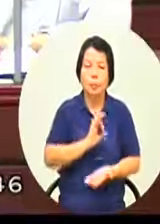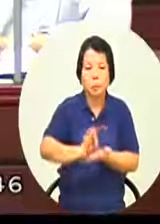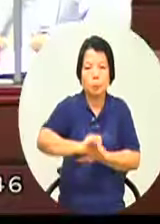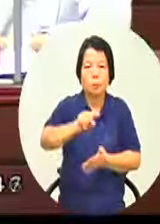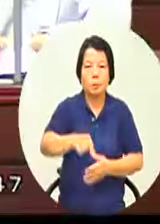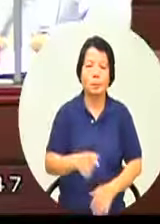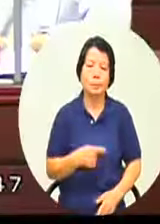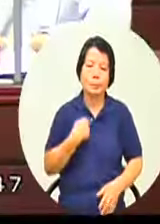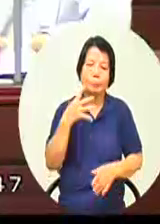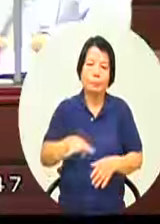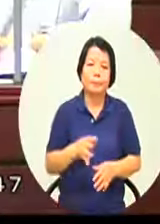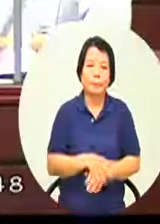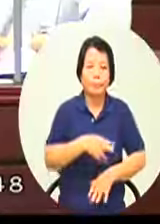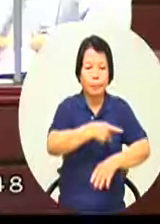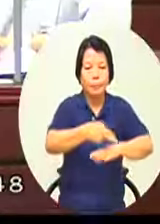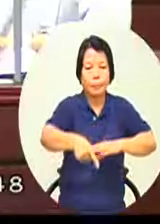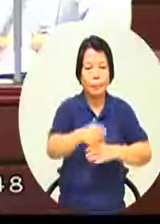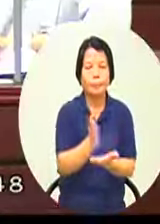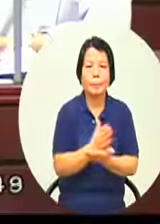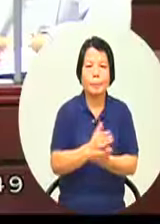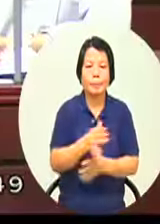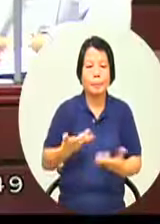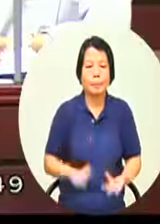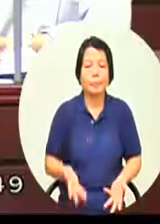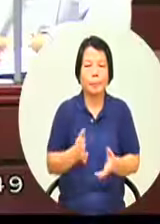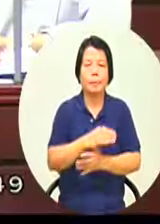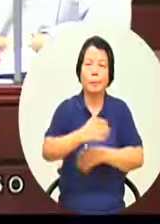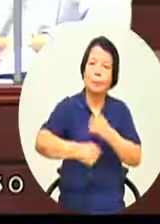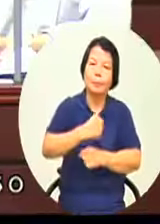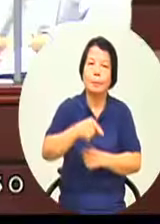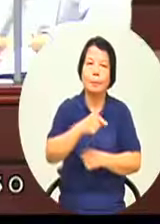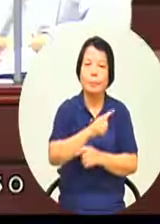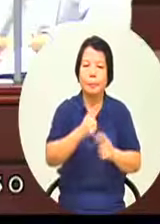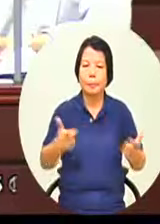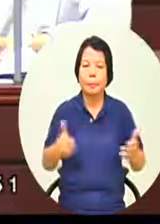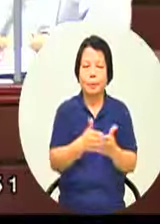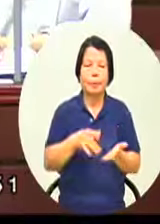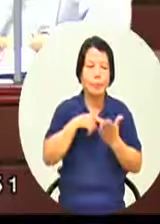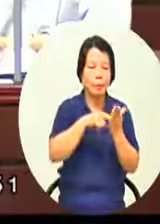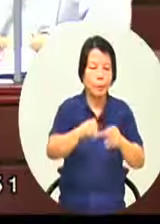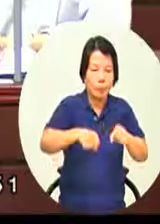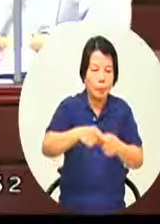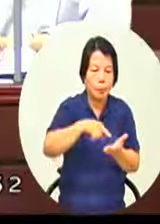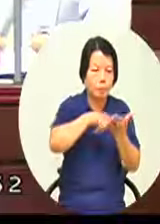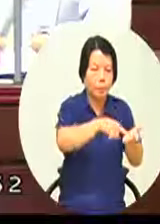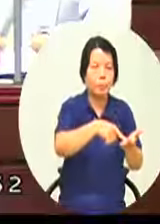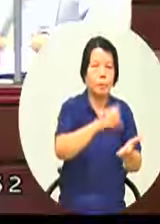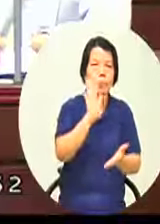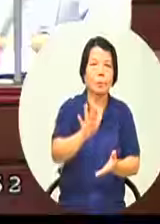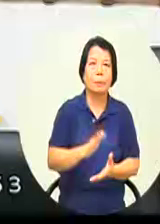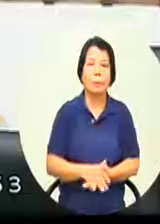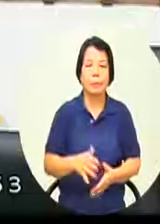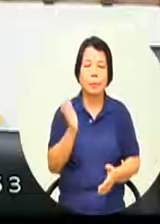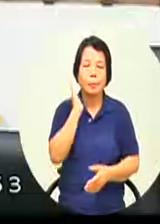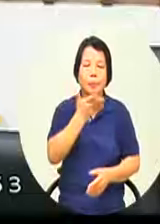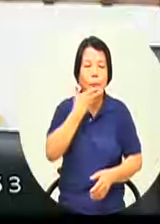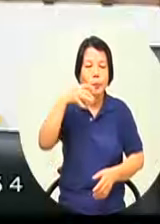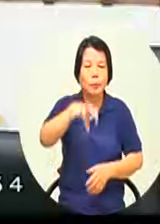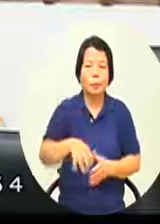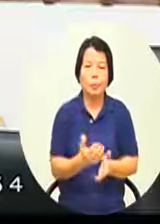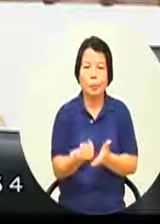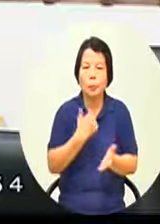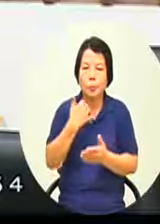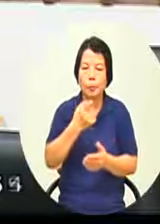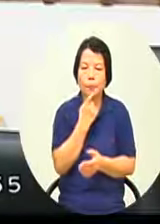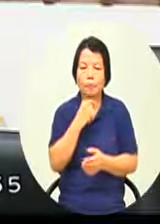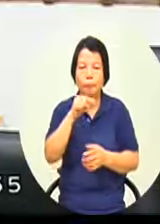自然的走到下面去做散步休闲等等活动，这个目前已经提报计划给水利署。 我知道水利局现在预估拓宽